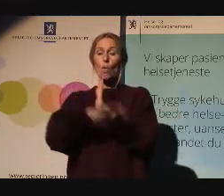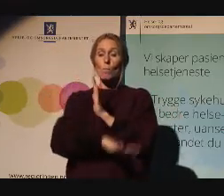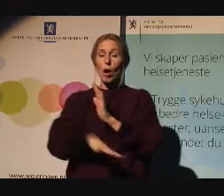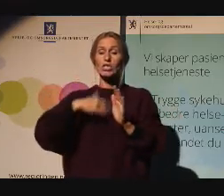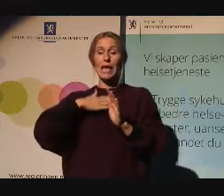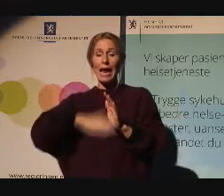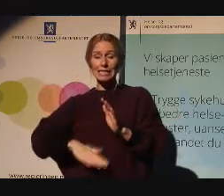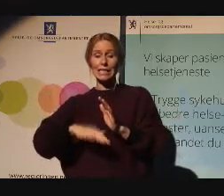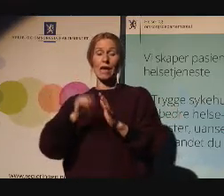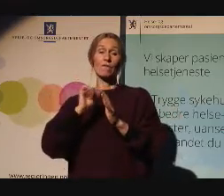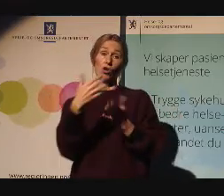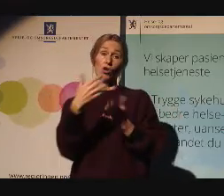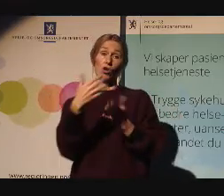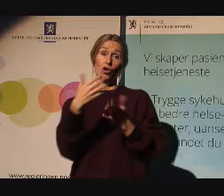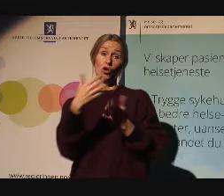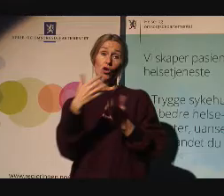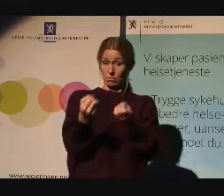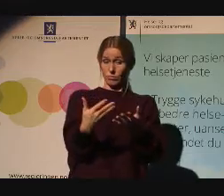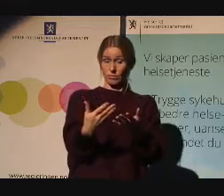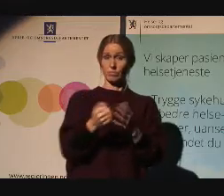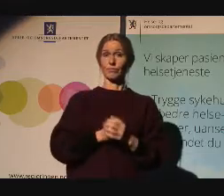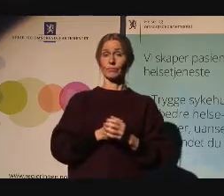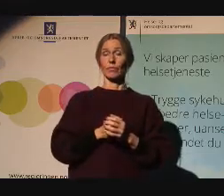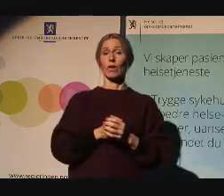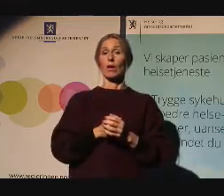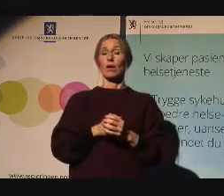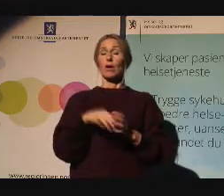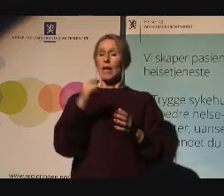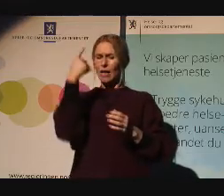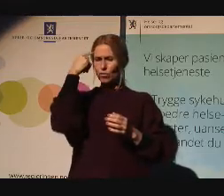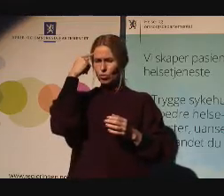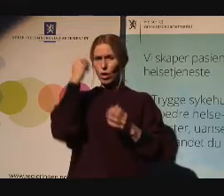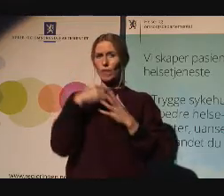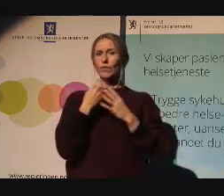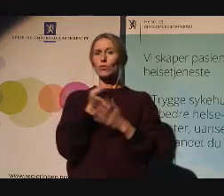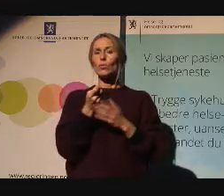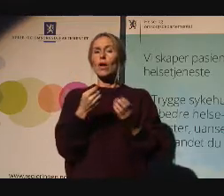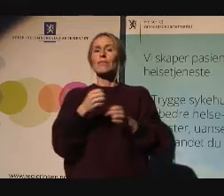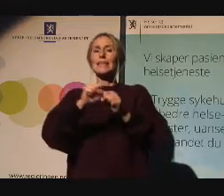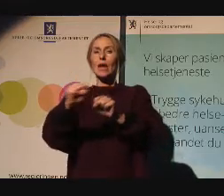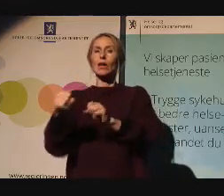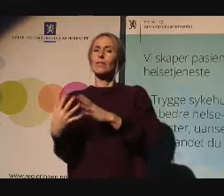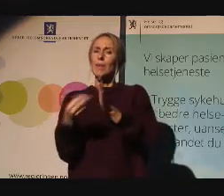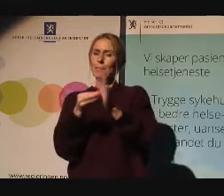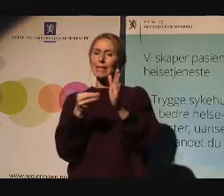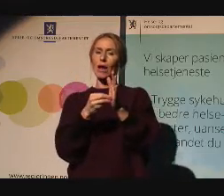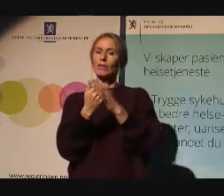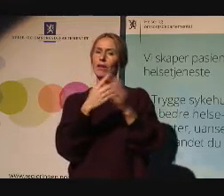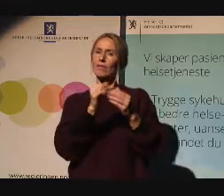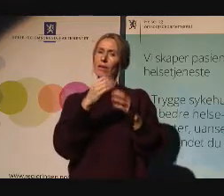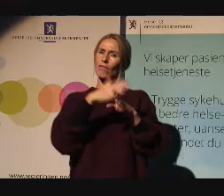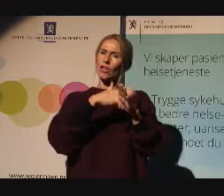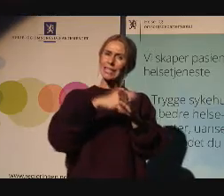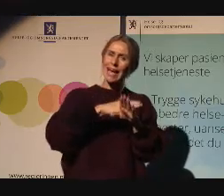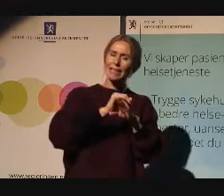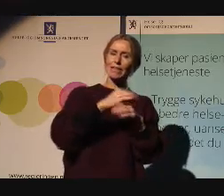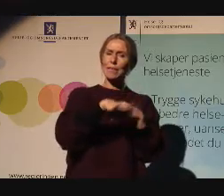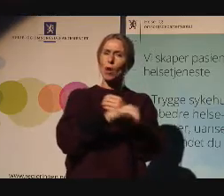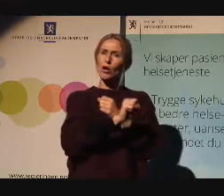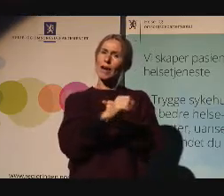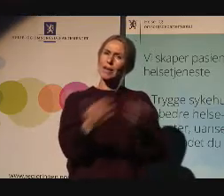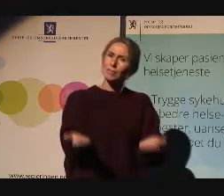i barnevernsinstitusjoner. Jeg har tro på at noen av disse tiltakene vil bidra til at vi får også høyere kvalitet i